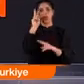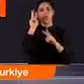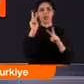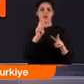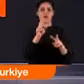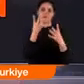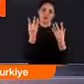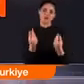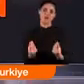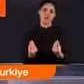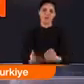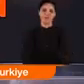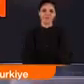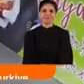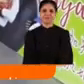de görebileceğiz.